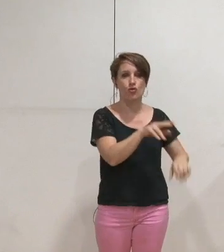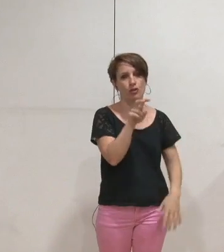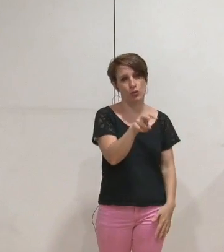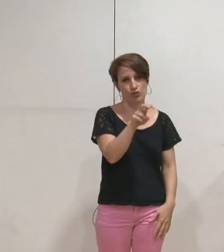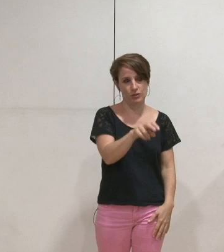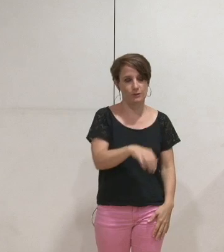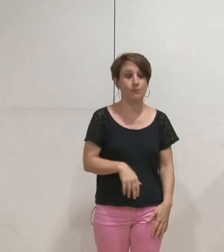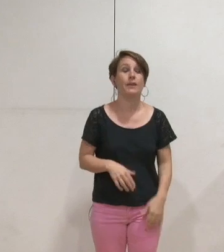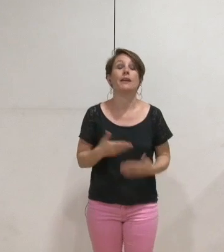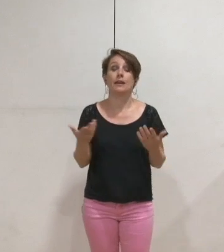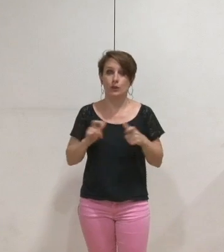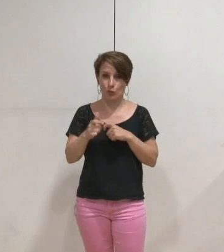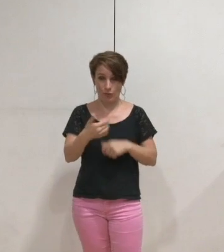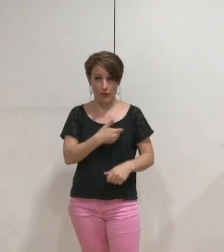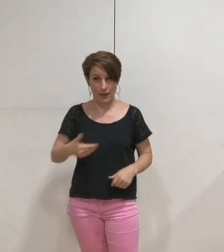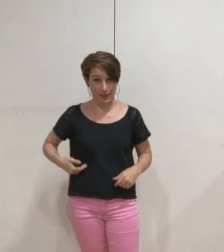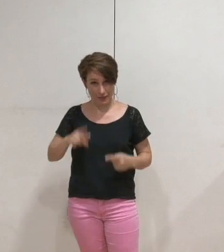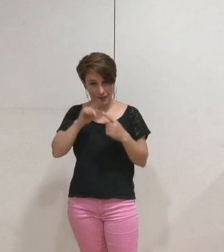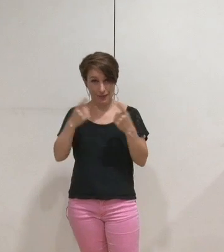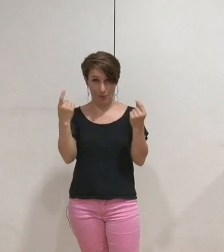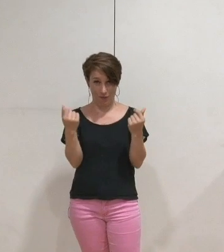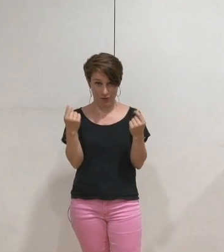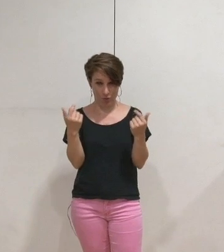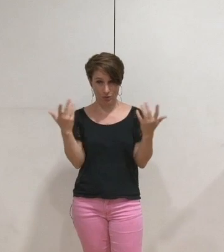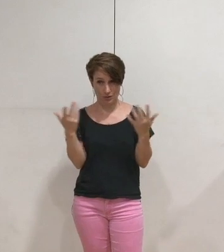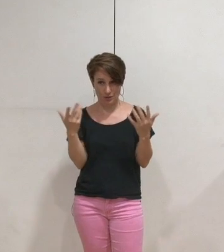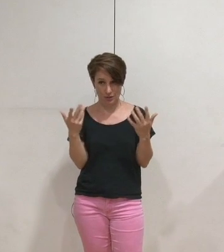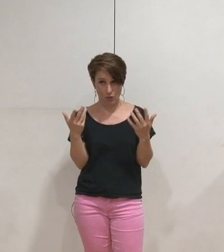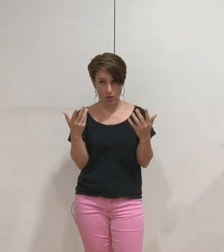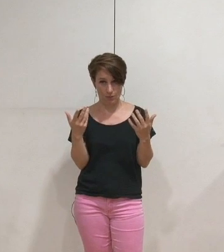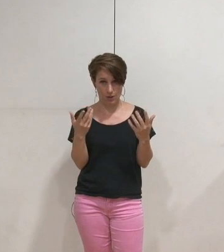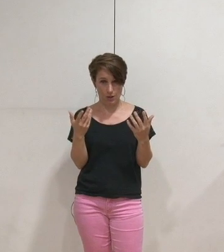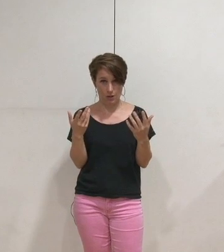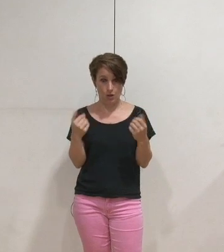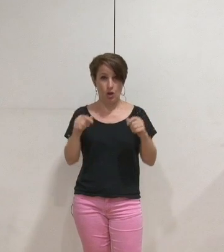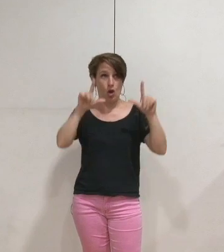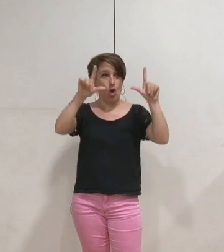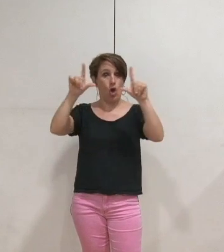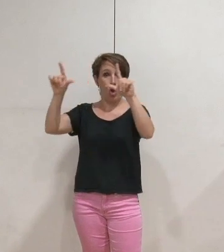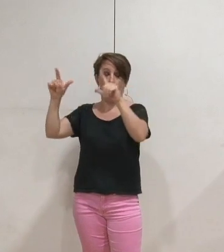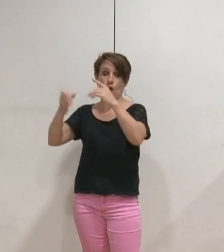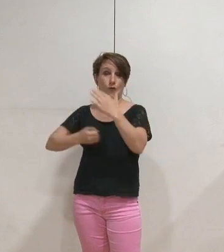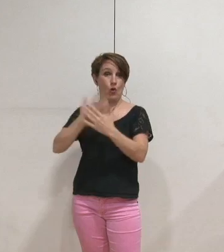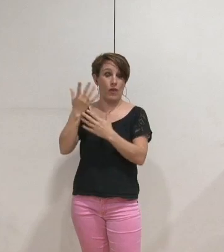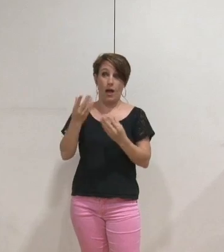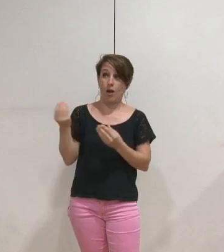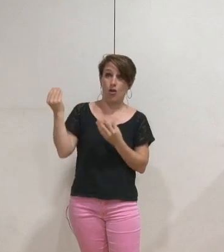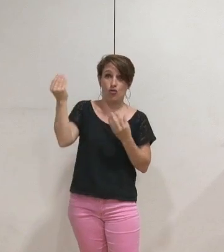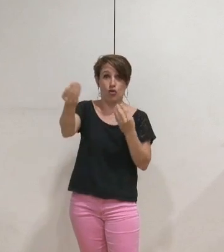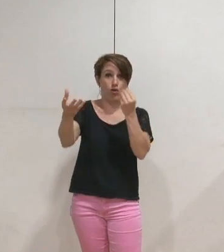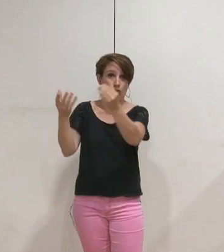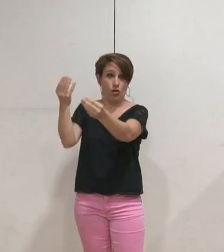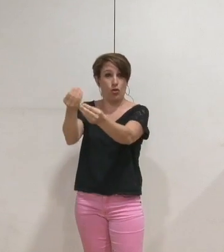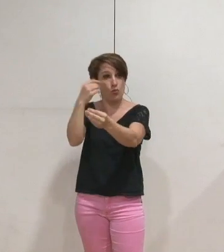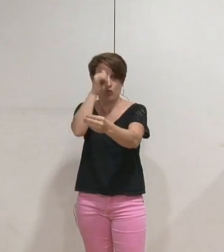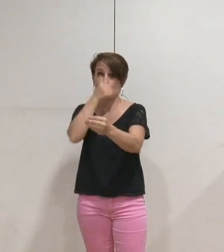écologistes et donc la dernière sur les finances c'est les dons d'œuvre d'art effectués au Musée de Grenoble qu'il faut inscrire dans le patrimoine